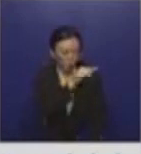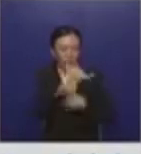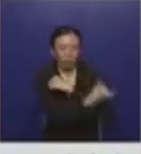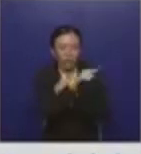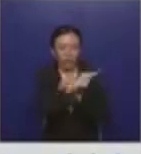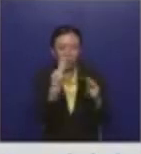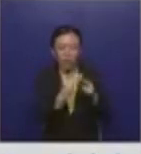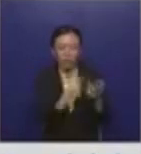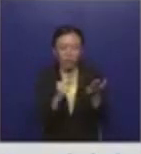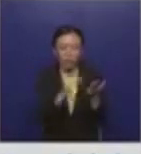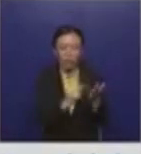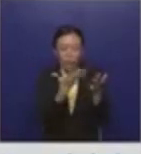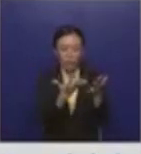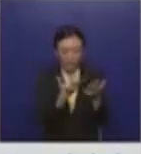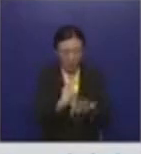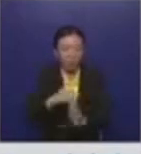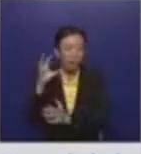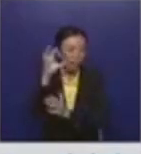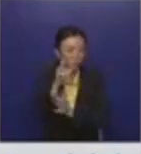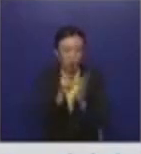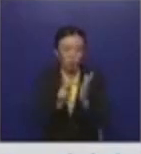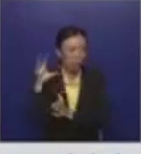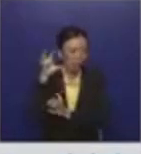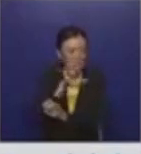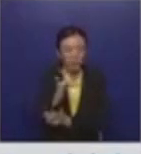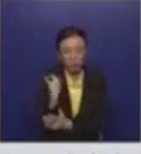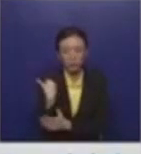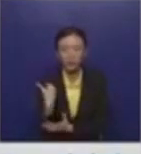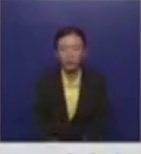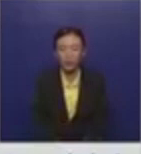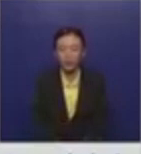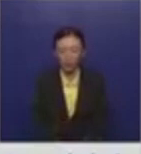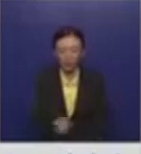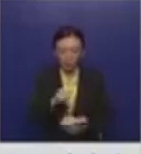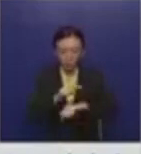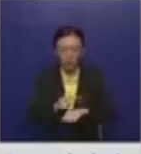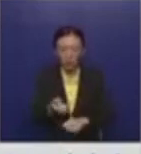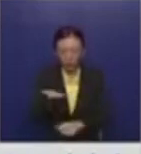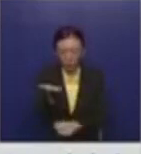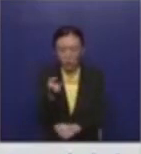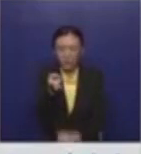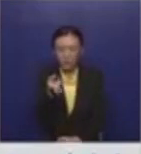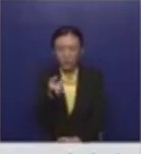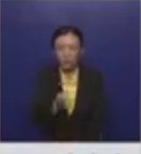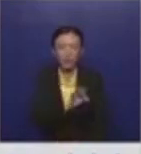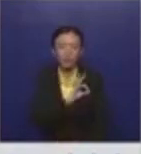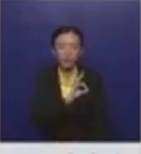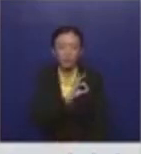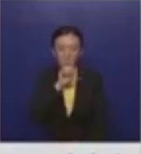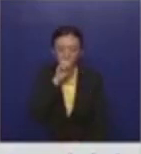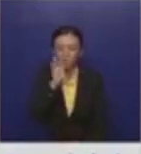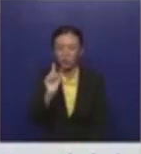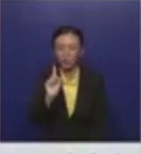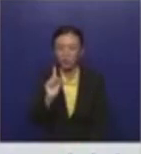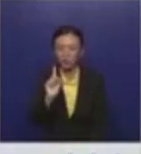ท่านมีอะไรจะจัดการเขาเมื่อสักครู่ผมขอเวลานิดเดียวท่านประธานครับสมาชิกได้บอกว่า